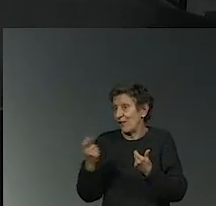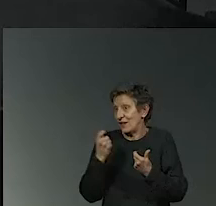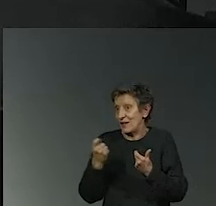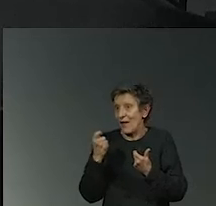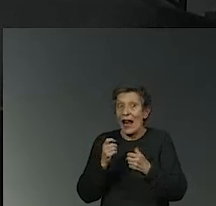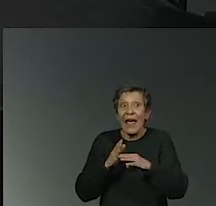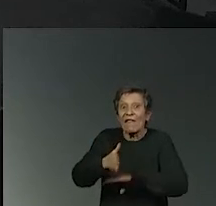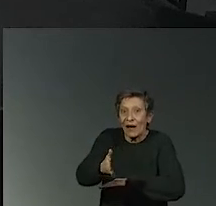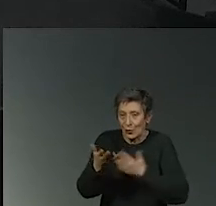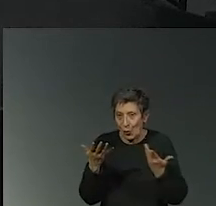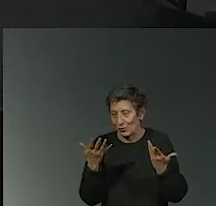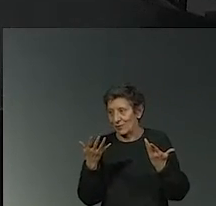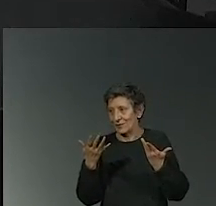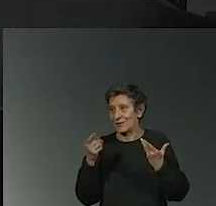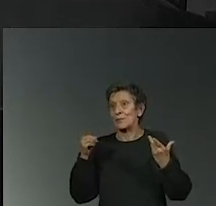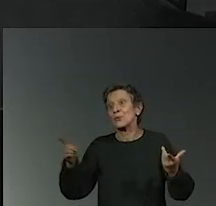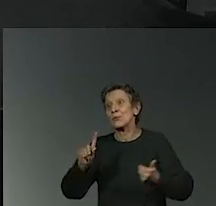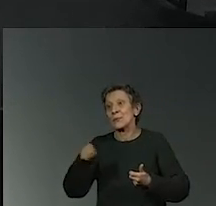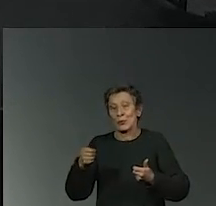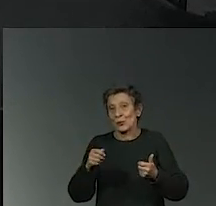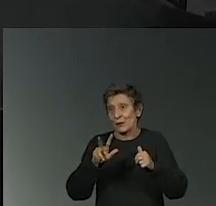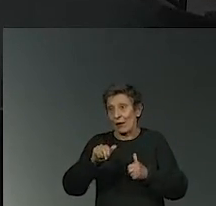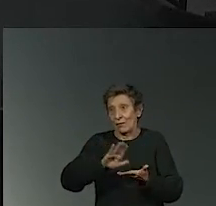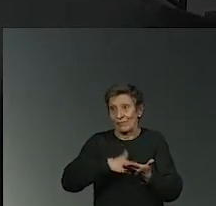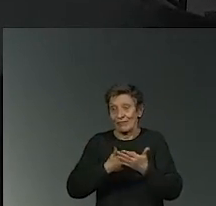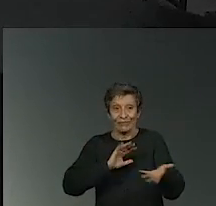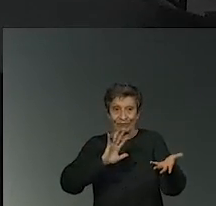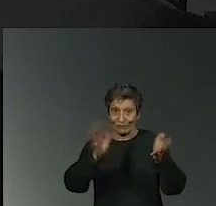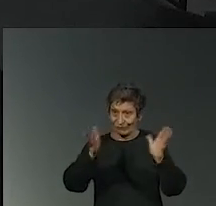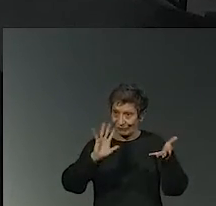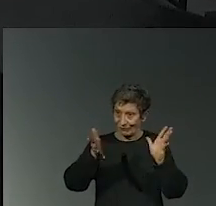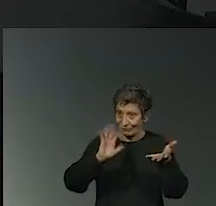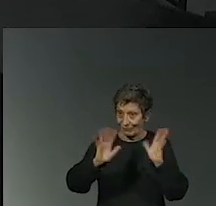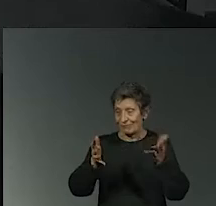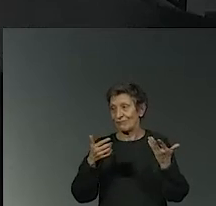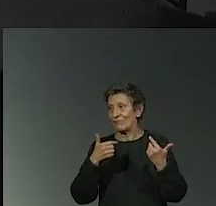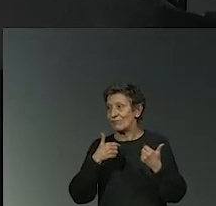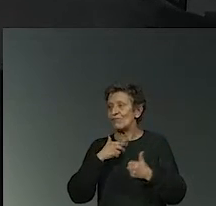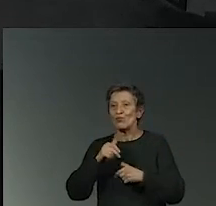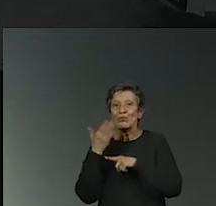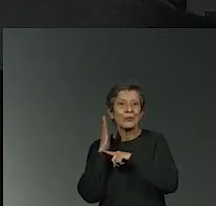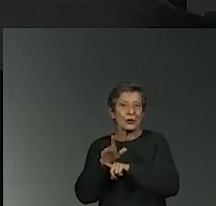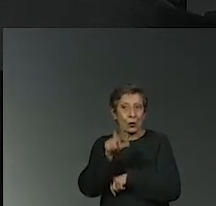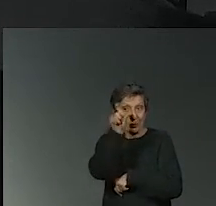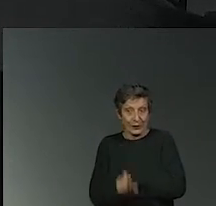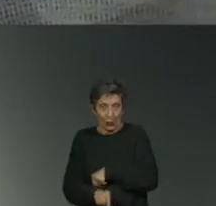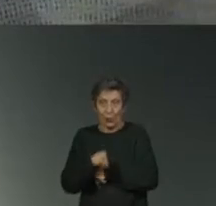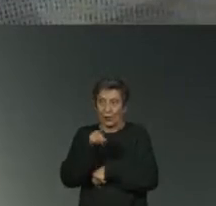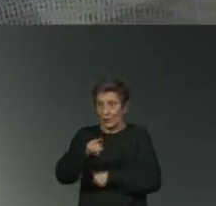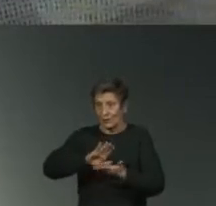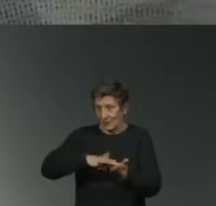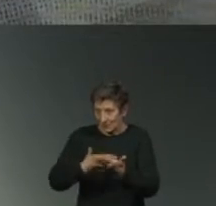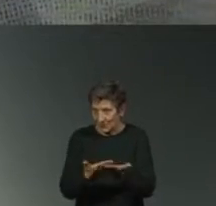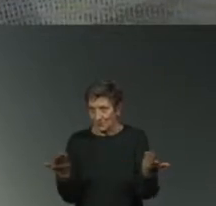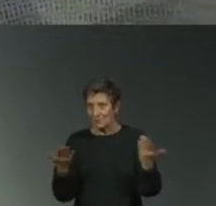qui est donc tout sera traduit en langage des signes. Je présenterai plus tard la personne qui traduit,